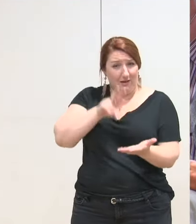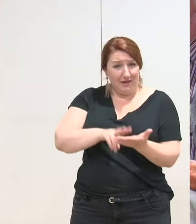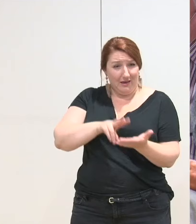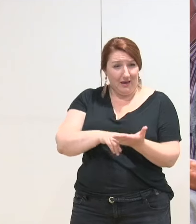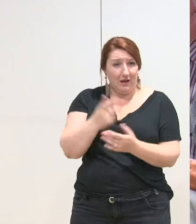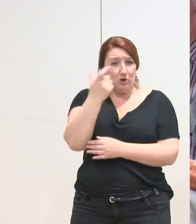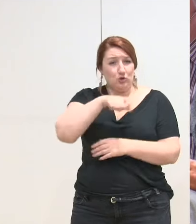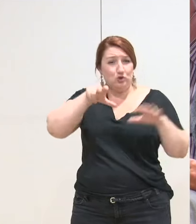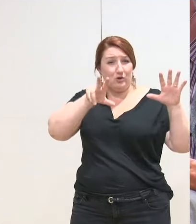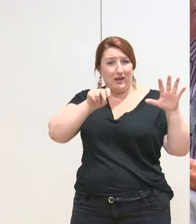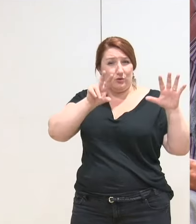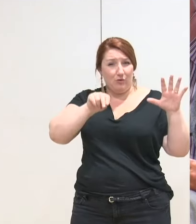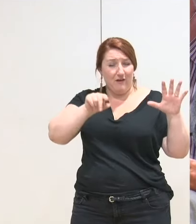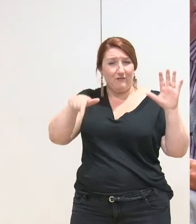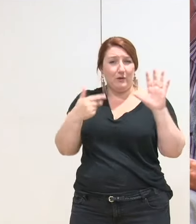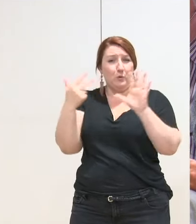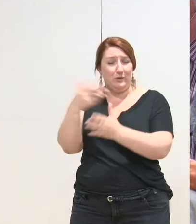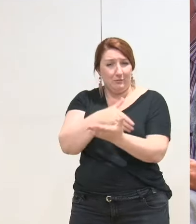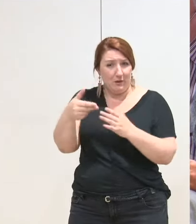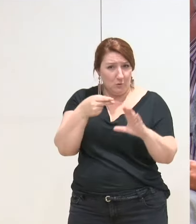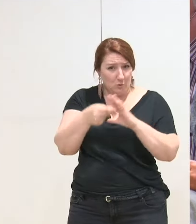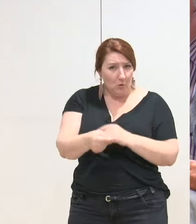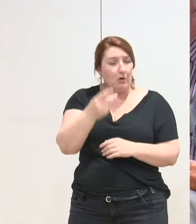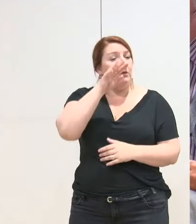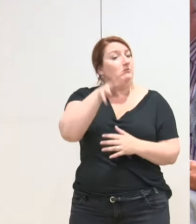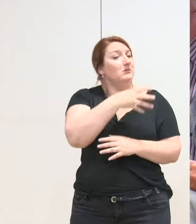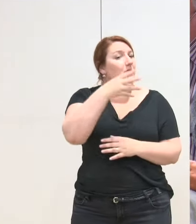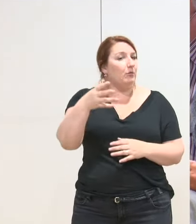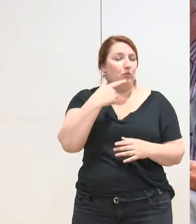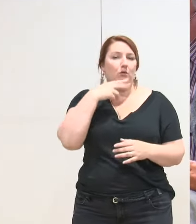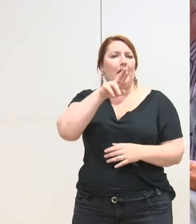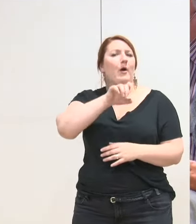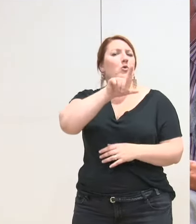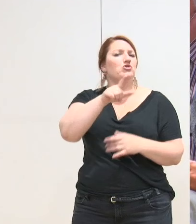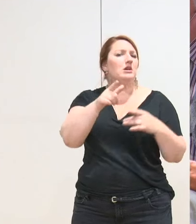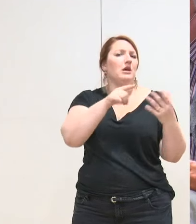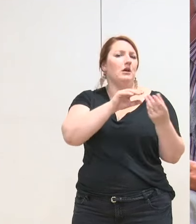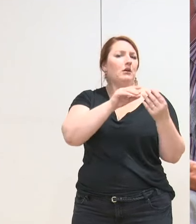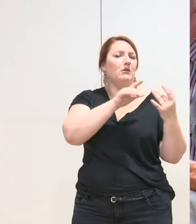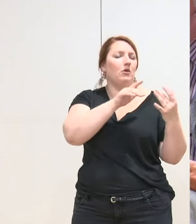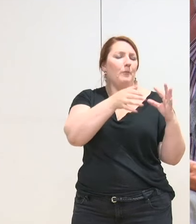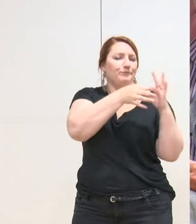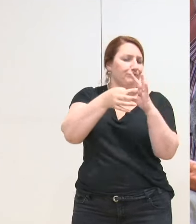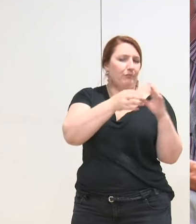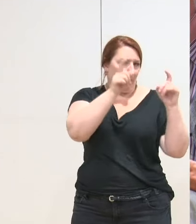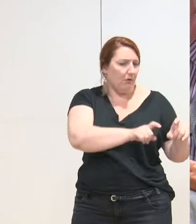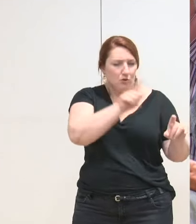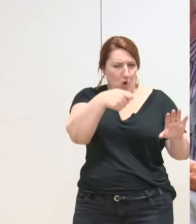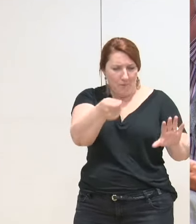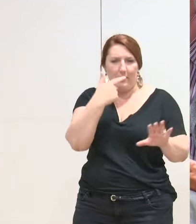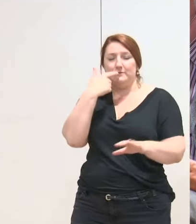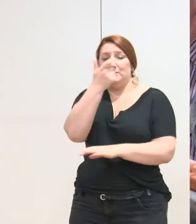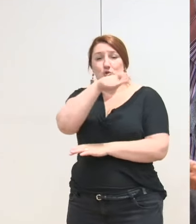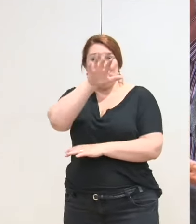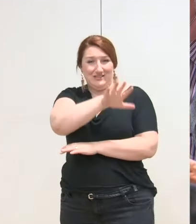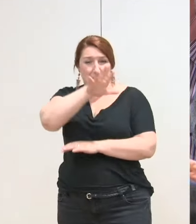million d'euros dans vos tableaux vous minorez l'influence de RG c'est tout à fait normal on passe à 258,9